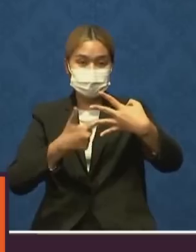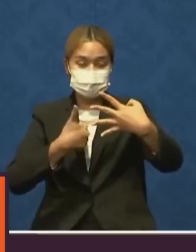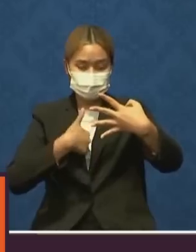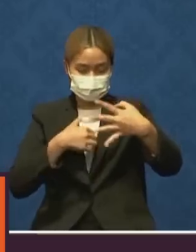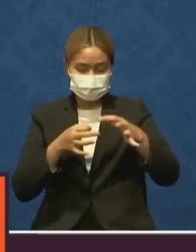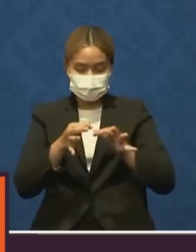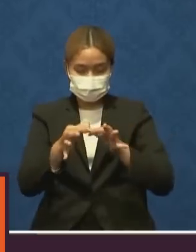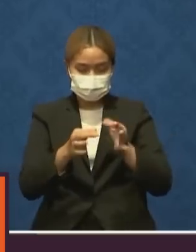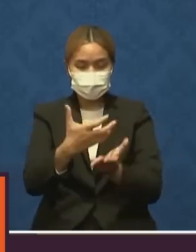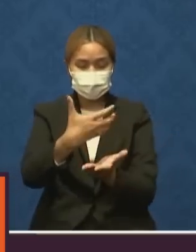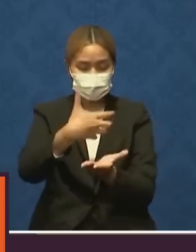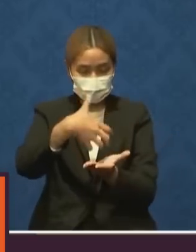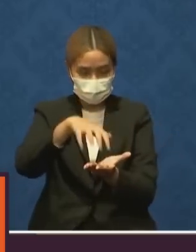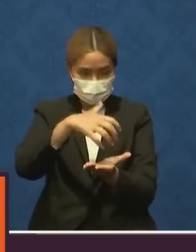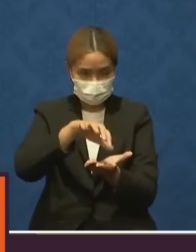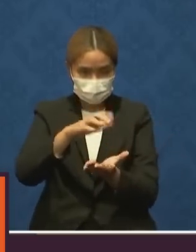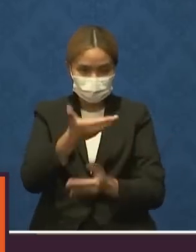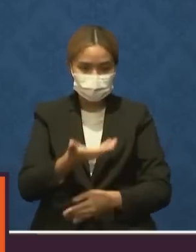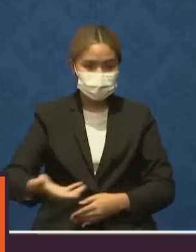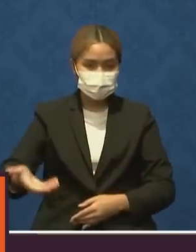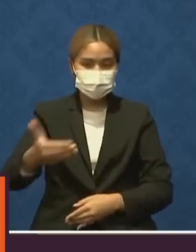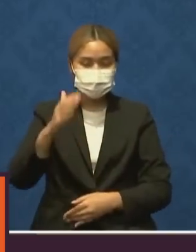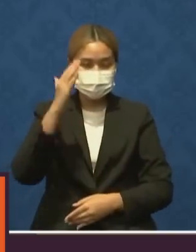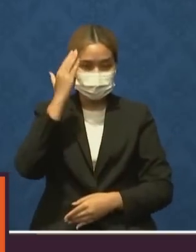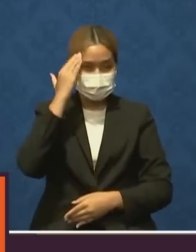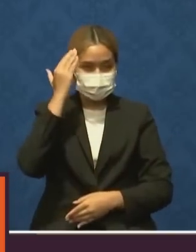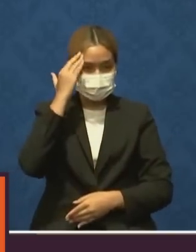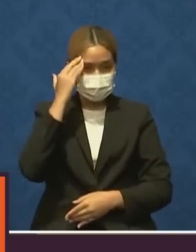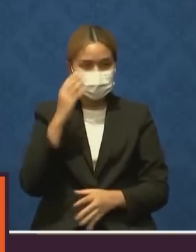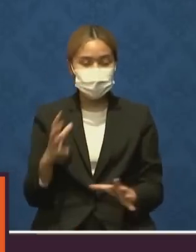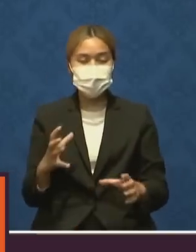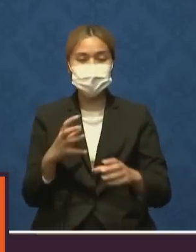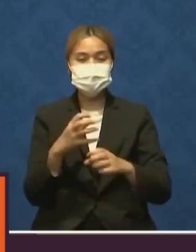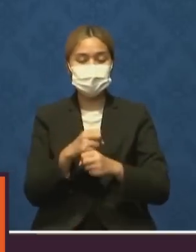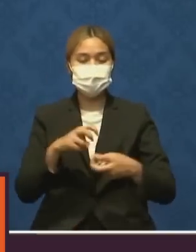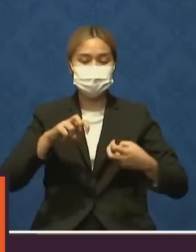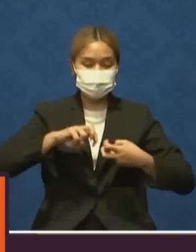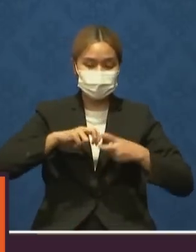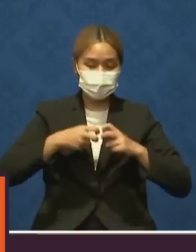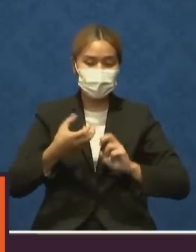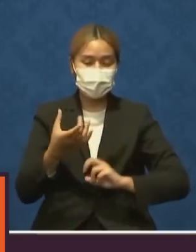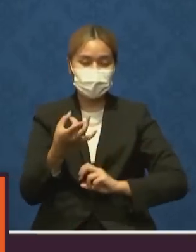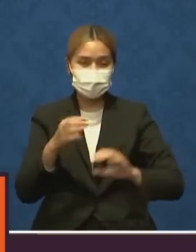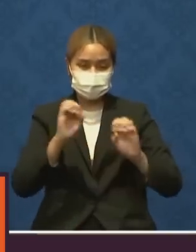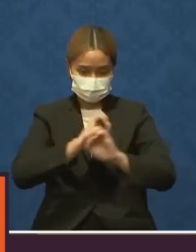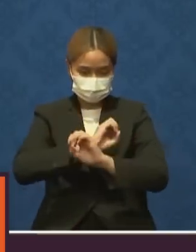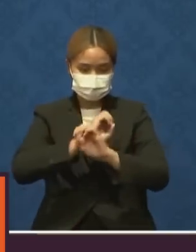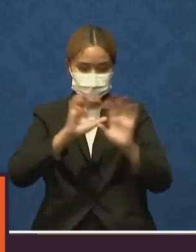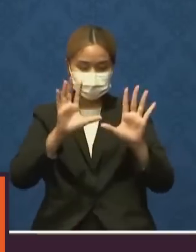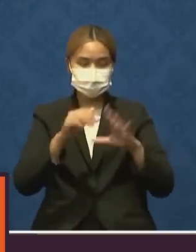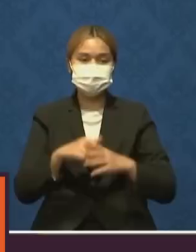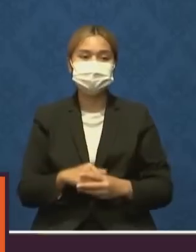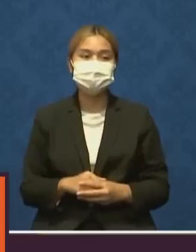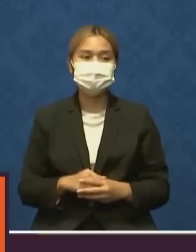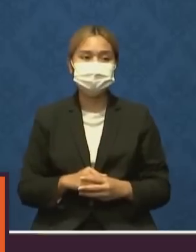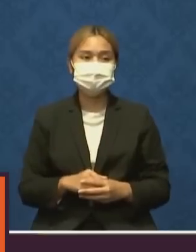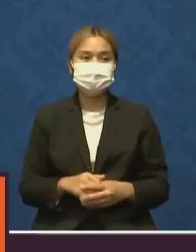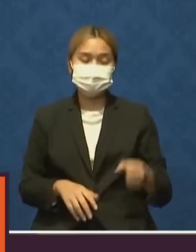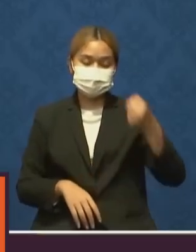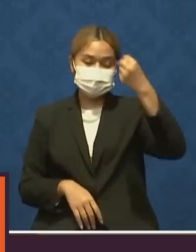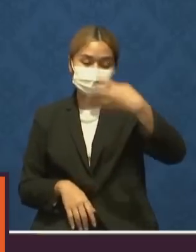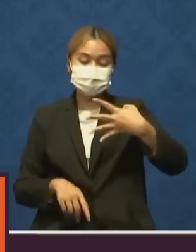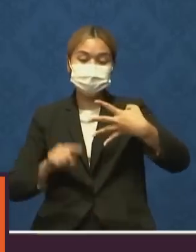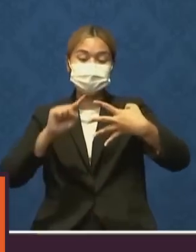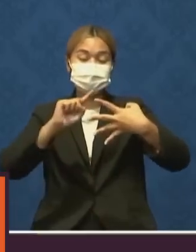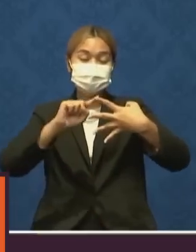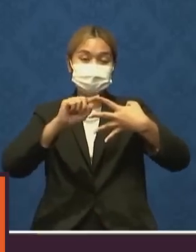บรกครั โงไ